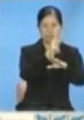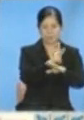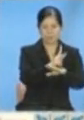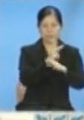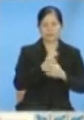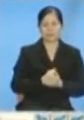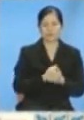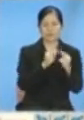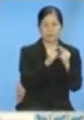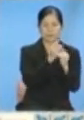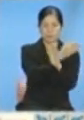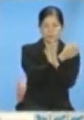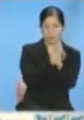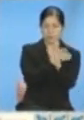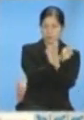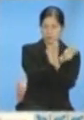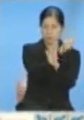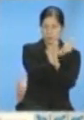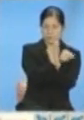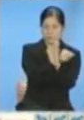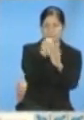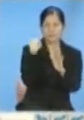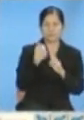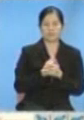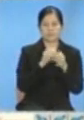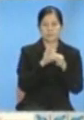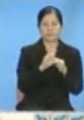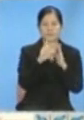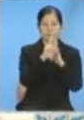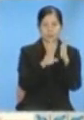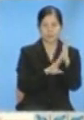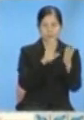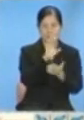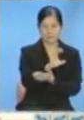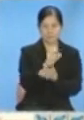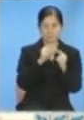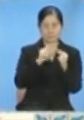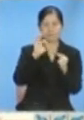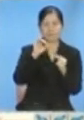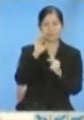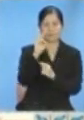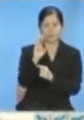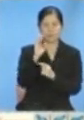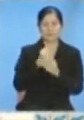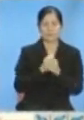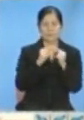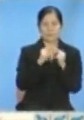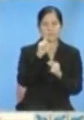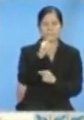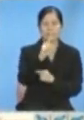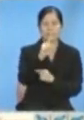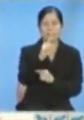นที่ทำหน้าที่ก่อนท่านประธานในประเด็นข้อบังคับข้อ96กับข้อ